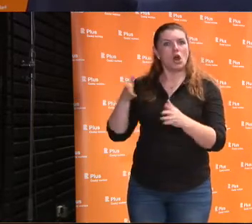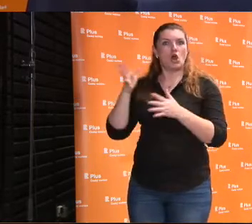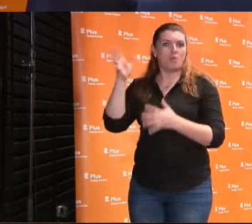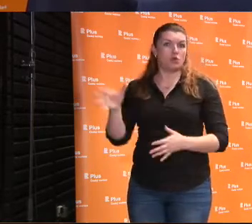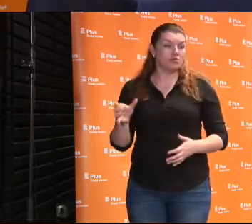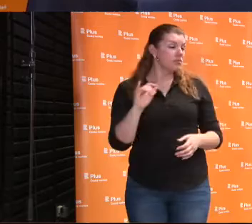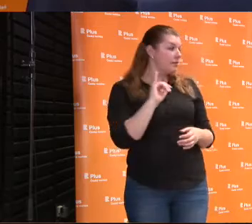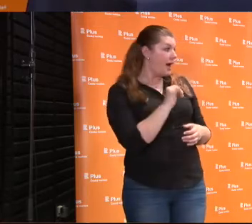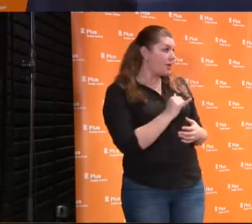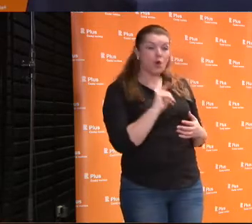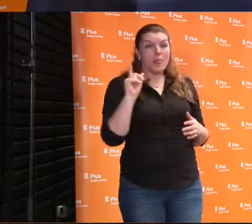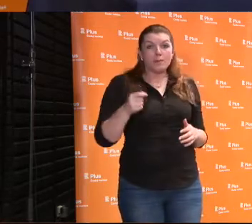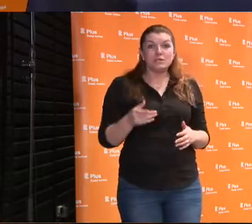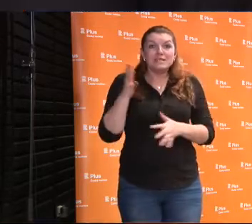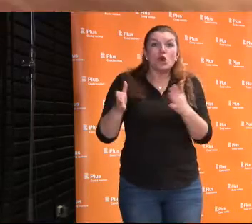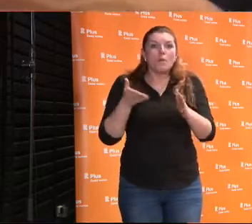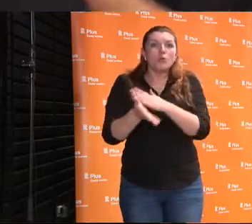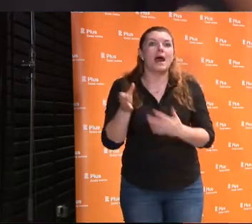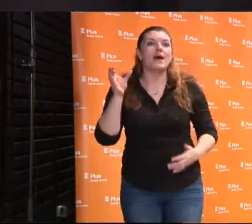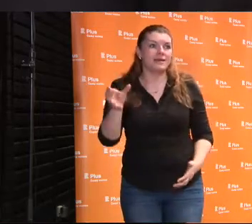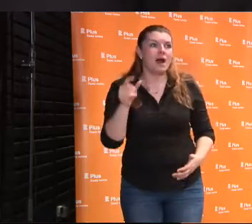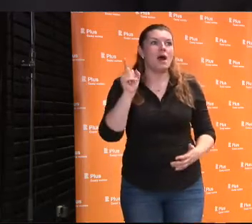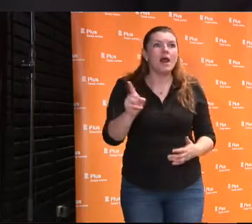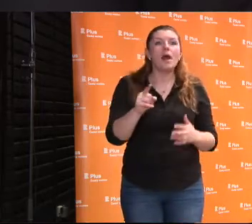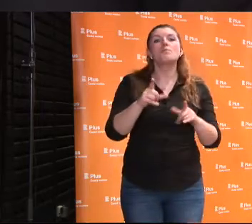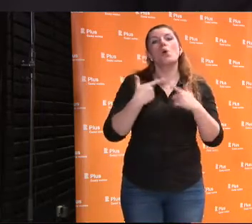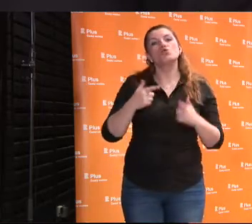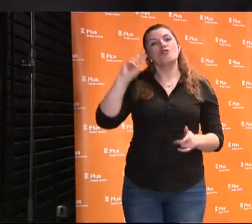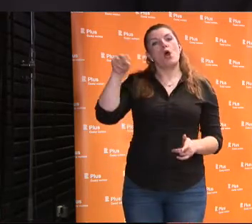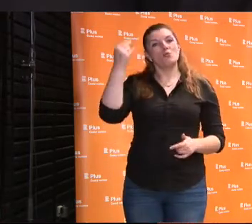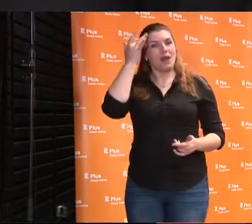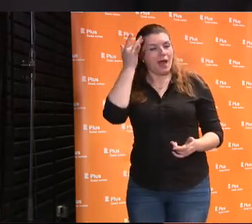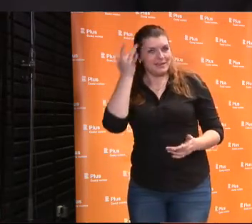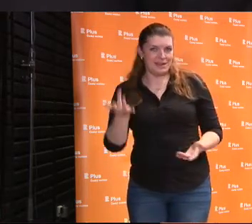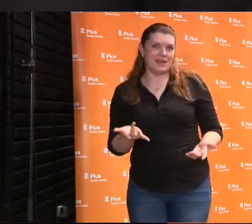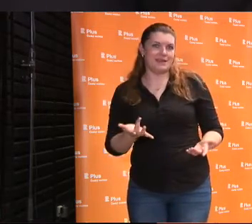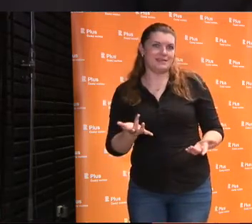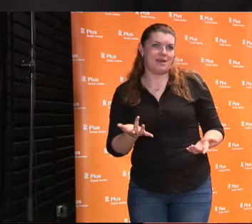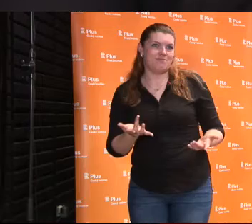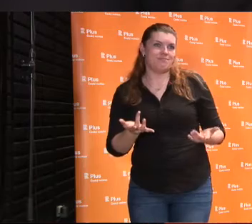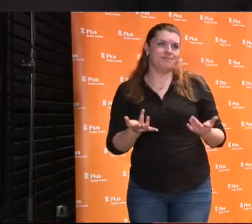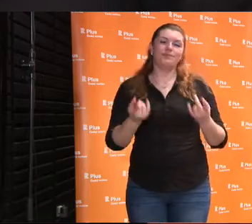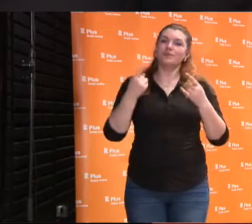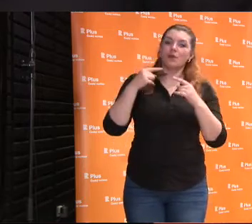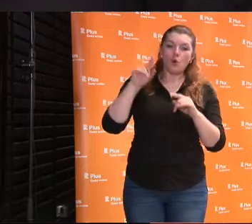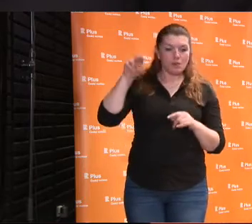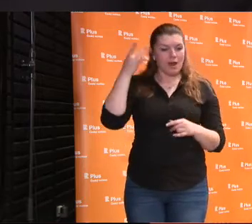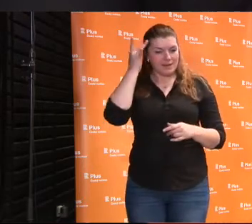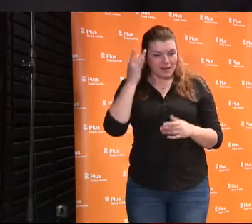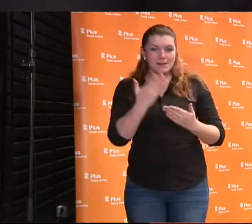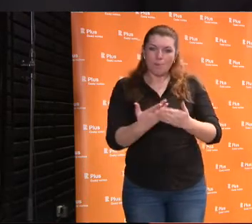robot Emil, ale vlastně využíváte nástroje umělé inteligence, nějaké prediktivní a tak dále,